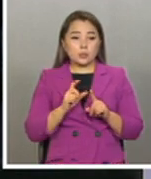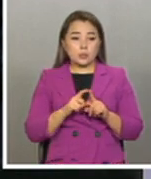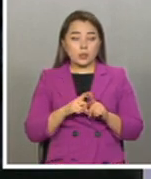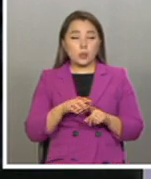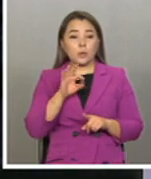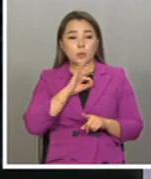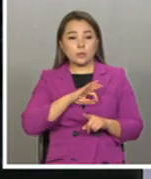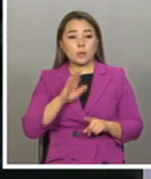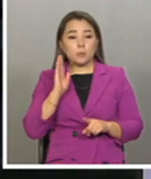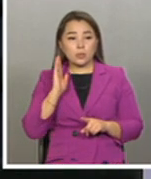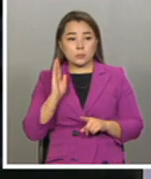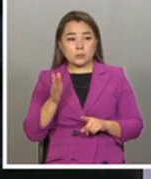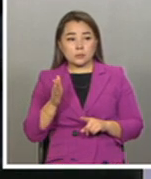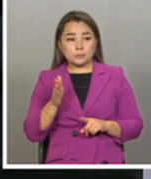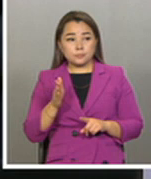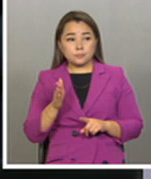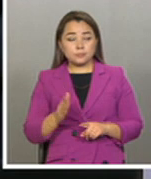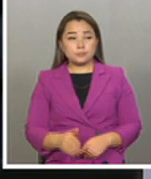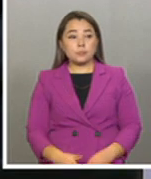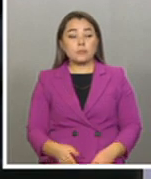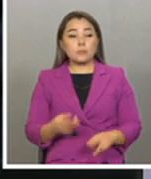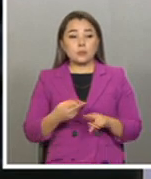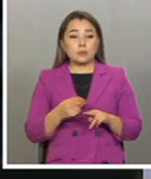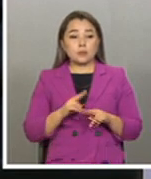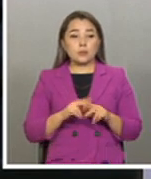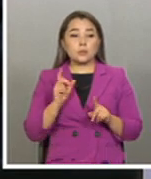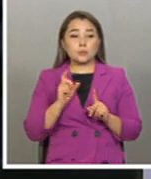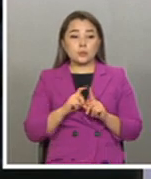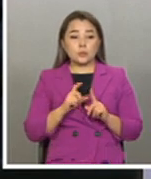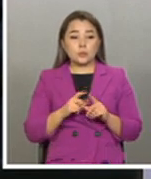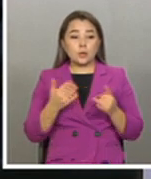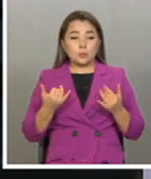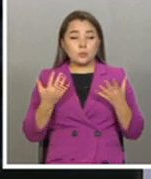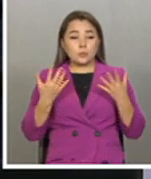қолданатын боламыз. Ондай сөздерге бүгін